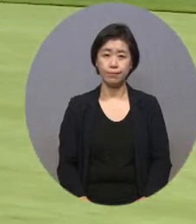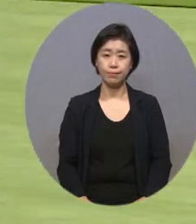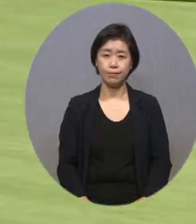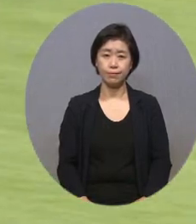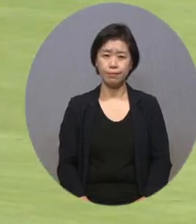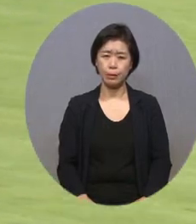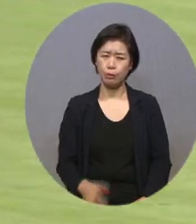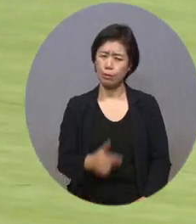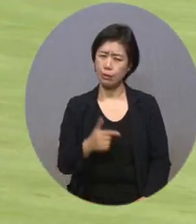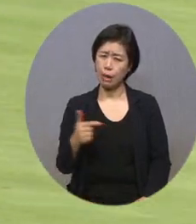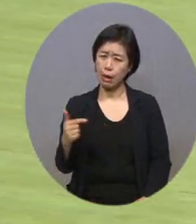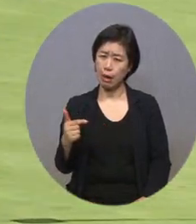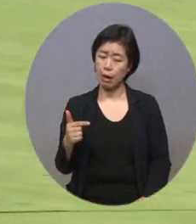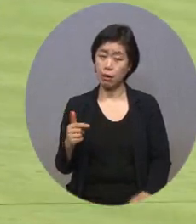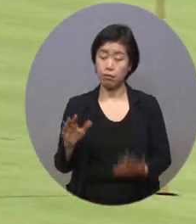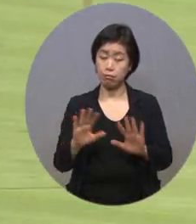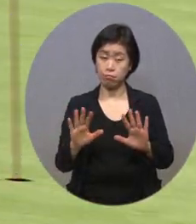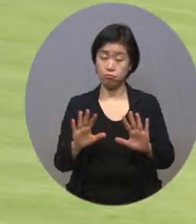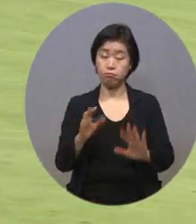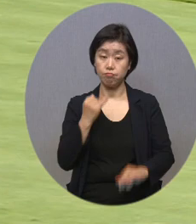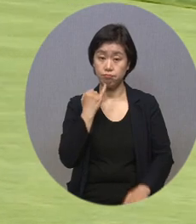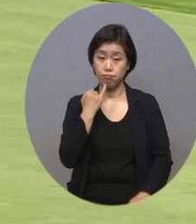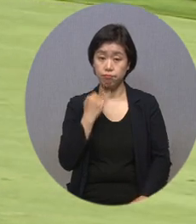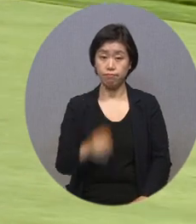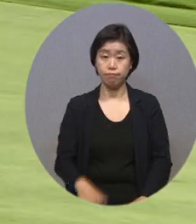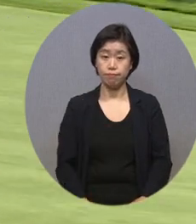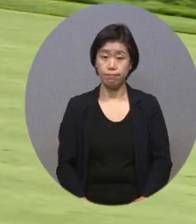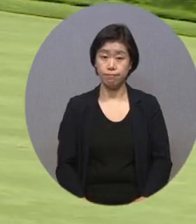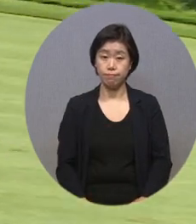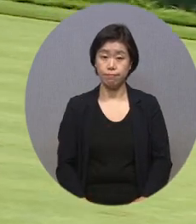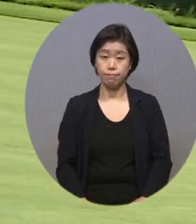너무 큰가? 아니야, 좋아.